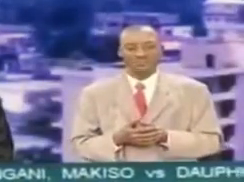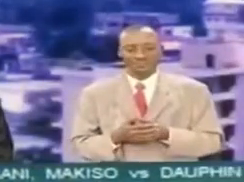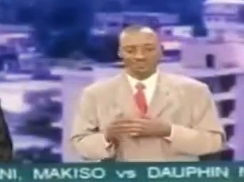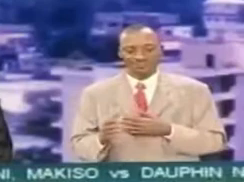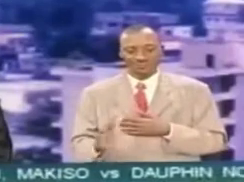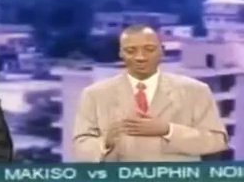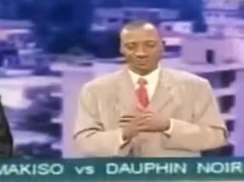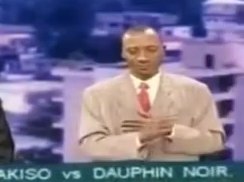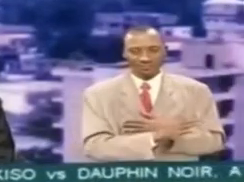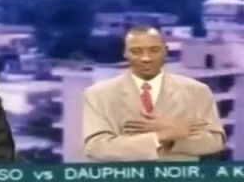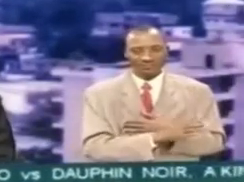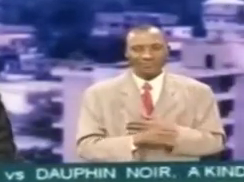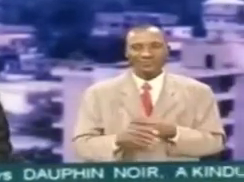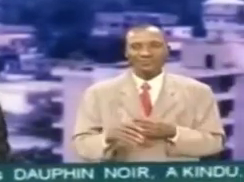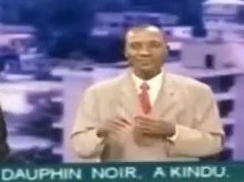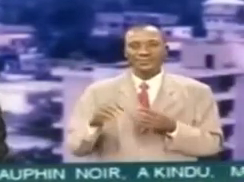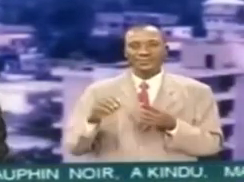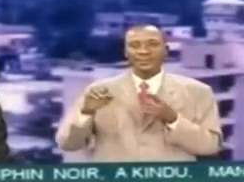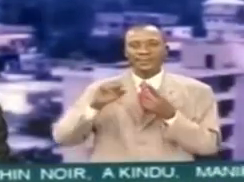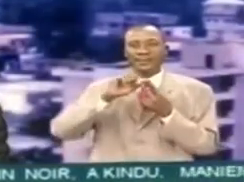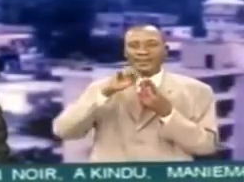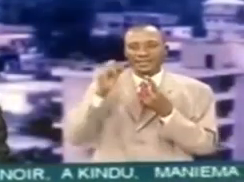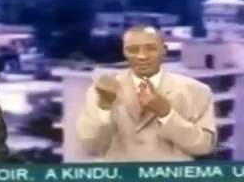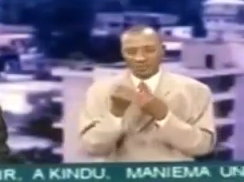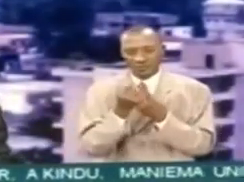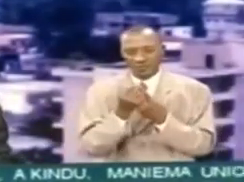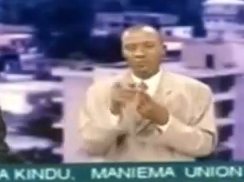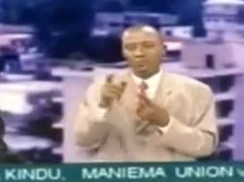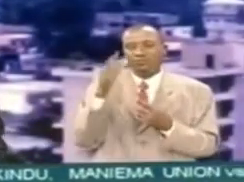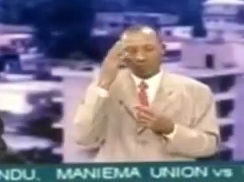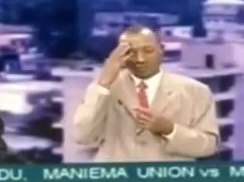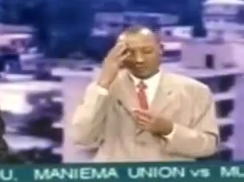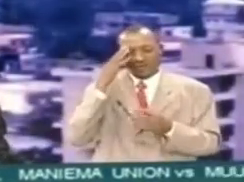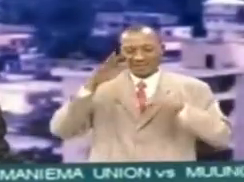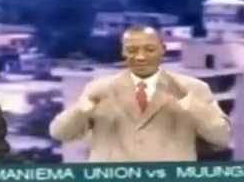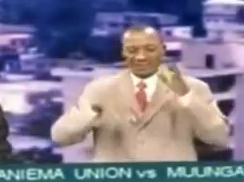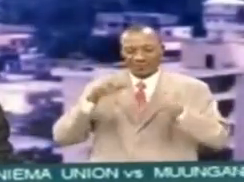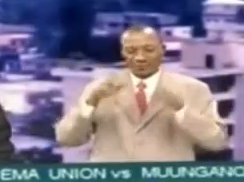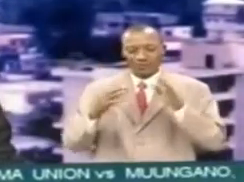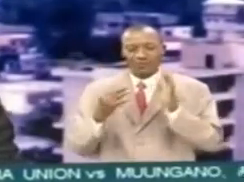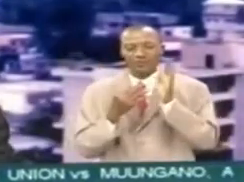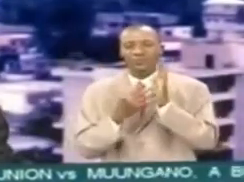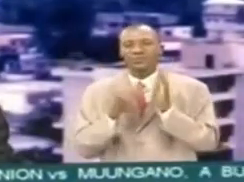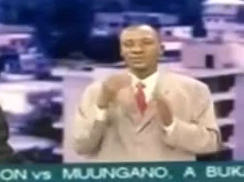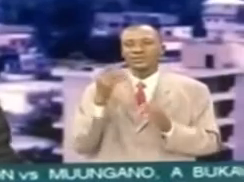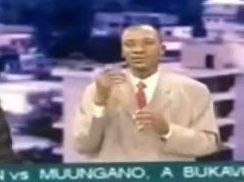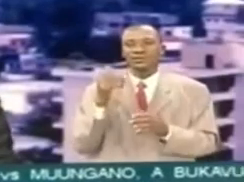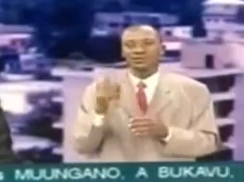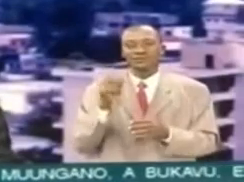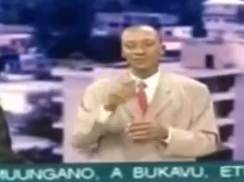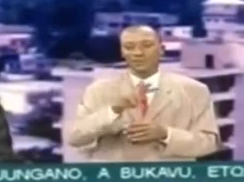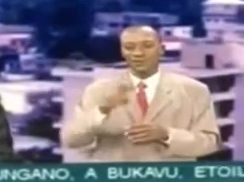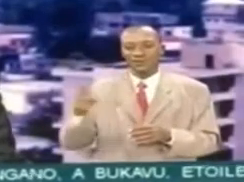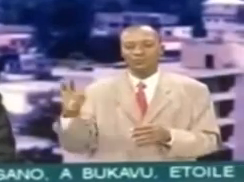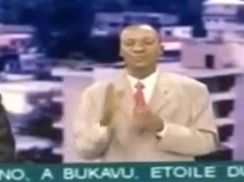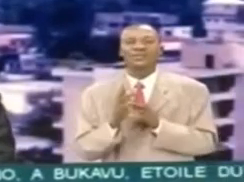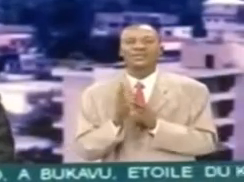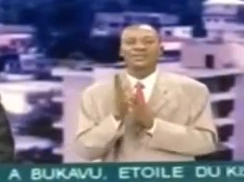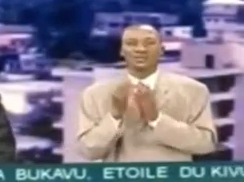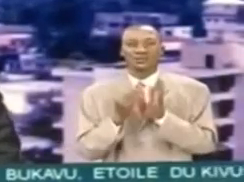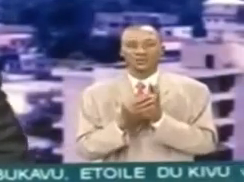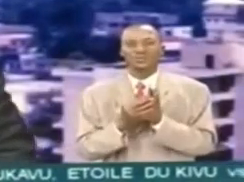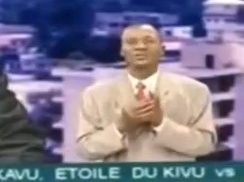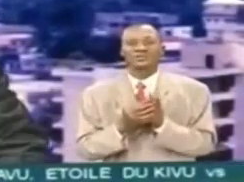La situation provoquée par la pluie diluvienne du 8 janvier 2018 continue à défrayer la chronique. Hier,